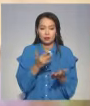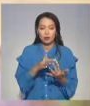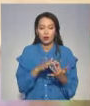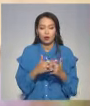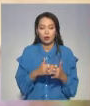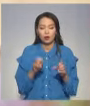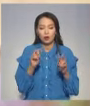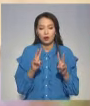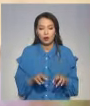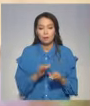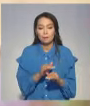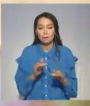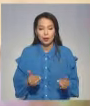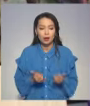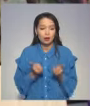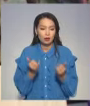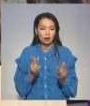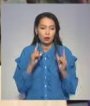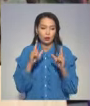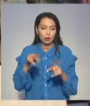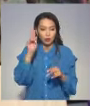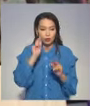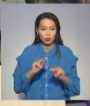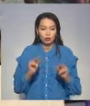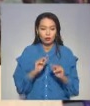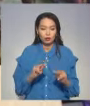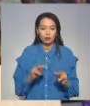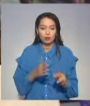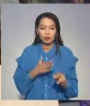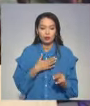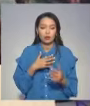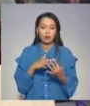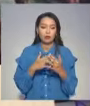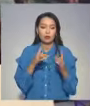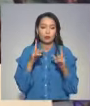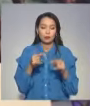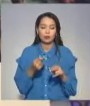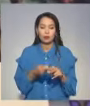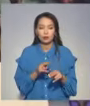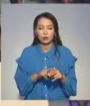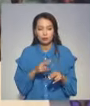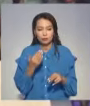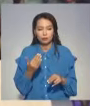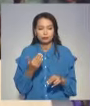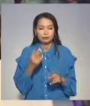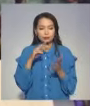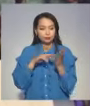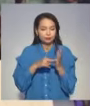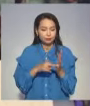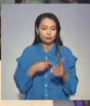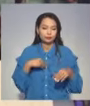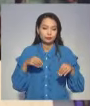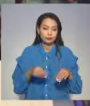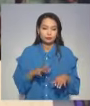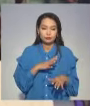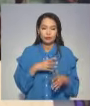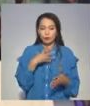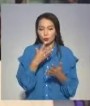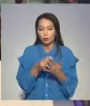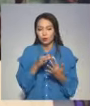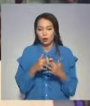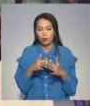арнайы балалар үшін көшіп барған. Мен ауылға мұғалімдер тарту туралы естігенде ойланбастан шешім қабылдадым. Өзімнің ауылыма